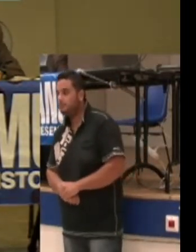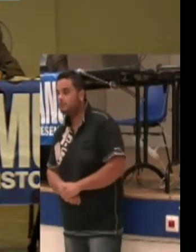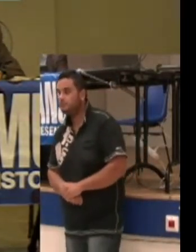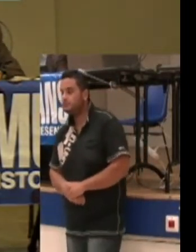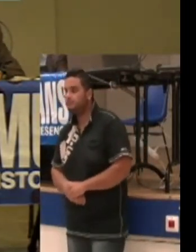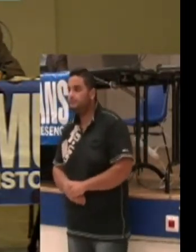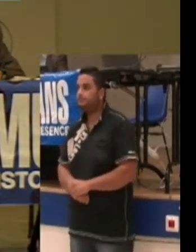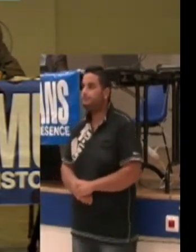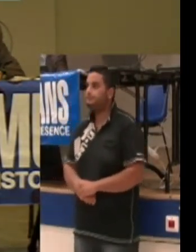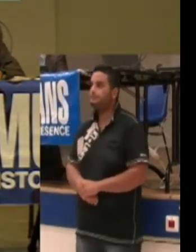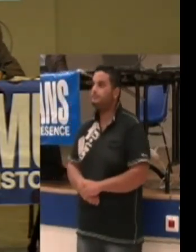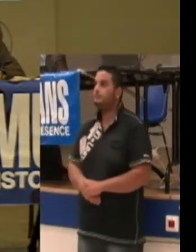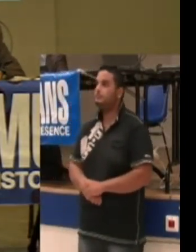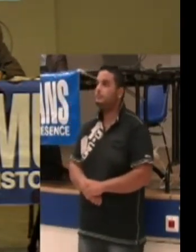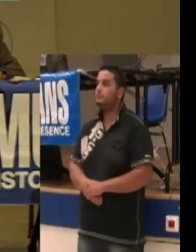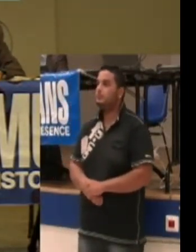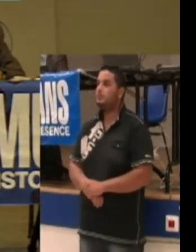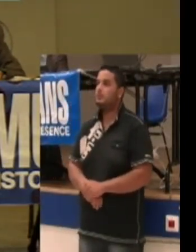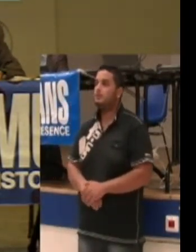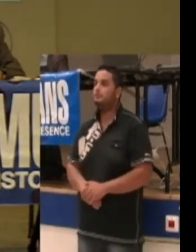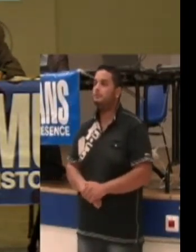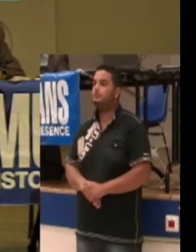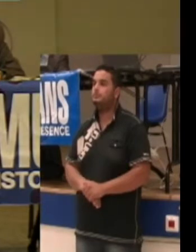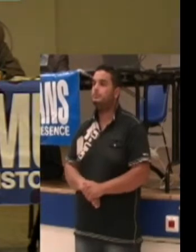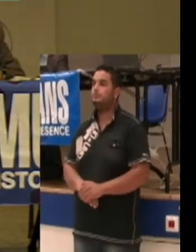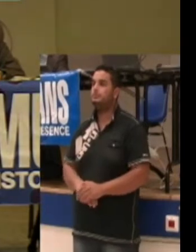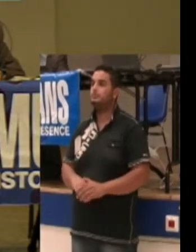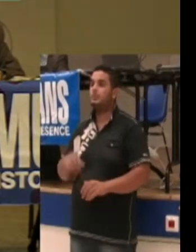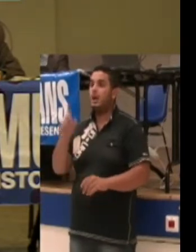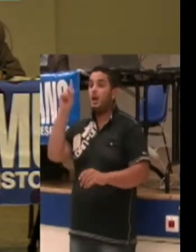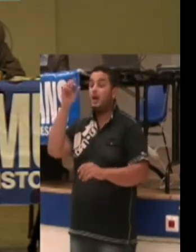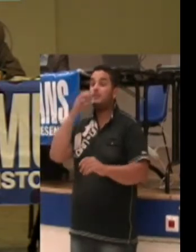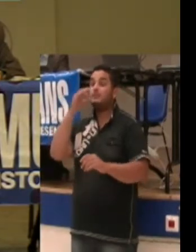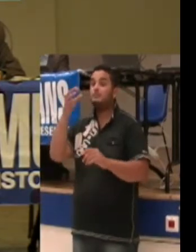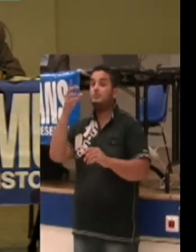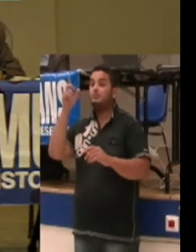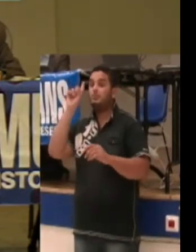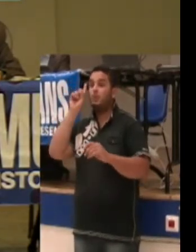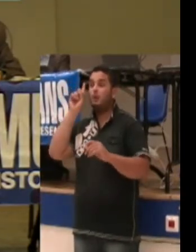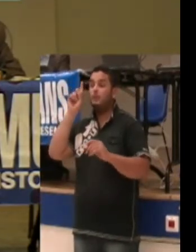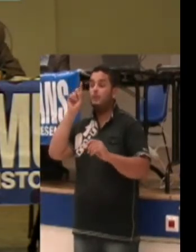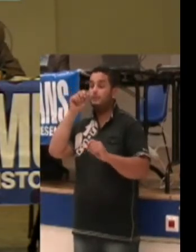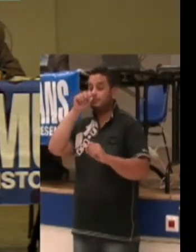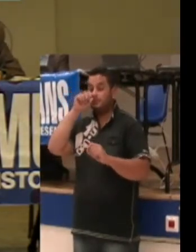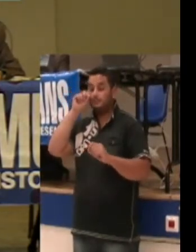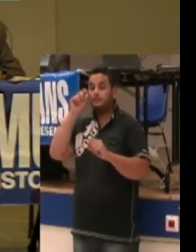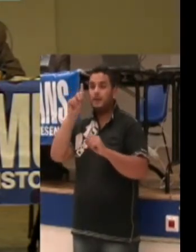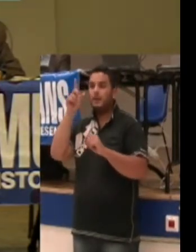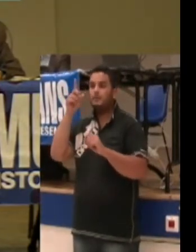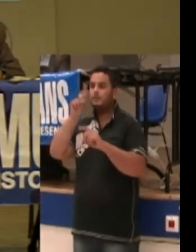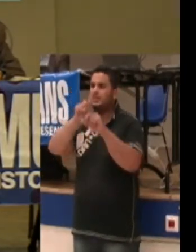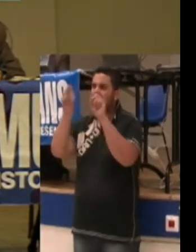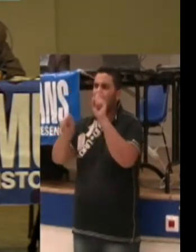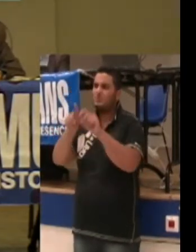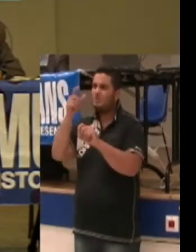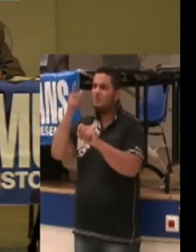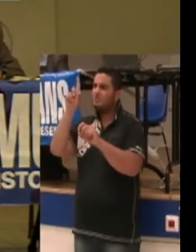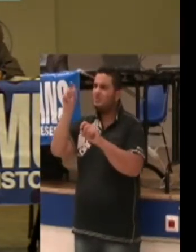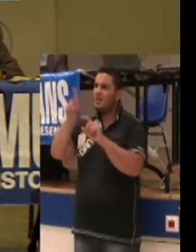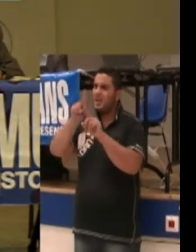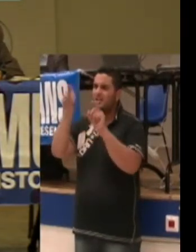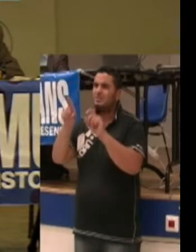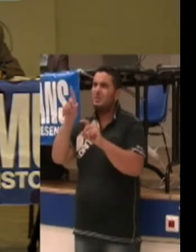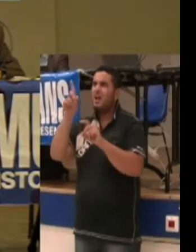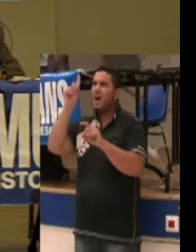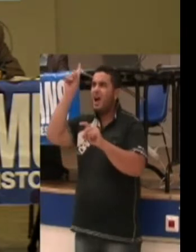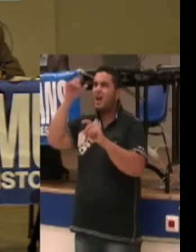vache. Ah, et tu te moques de nous? Non, Allah subhanahu wa ta'ala ne se moque pas, tu es une vache. Il commence à poser des questions. Allah subhanahu wa ta'ala dit, la vache, il faut qu'elle soit jaune.